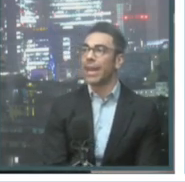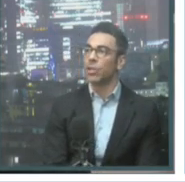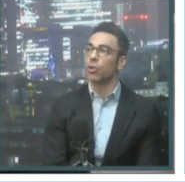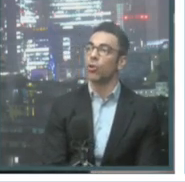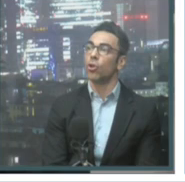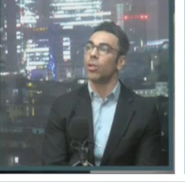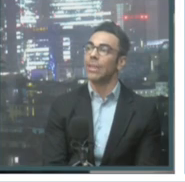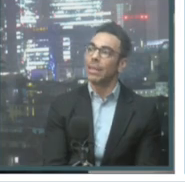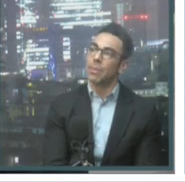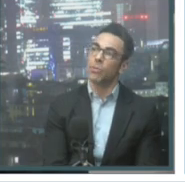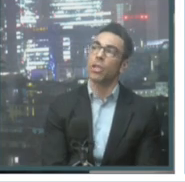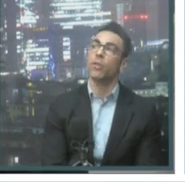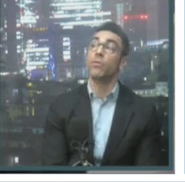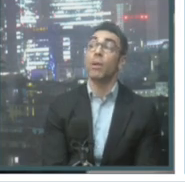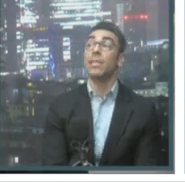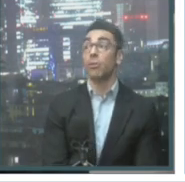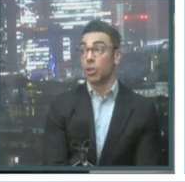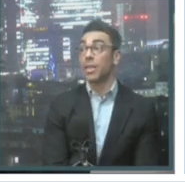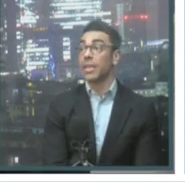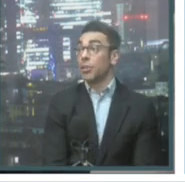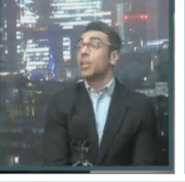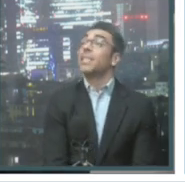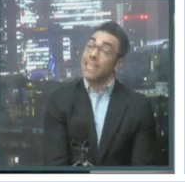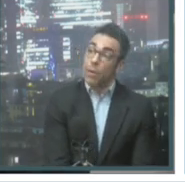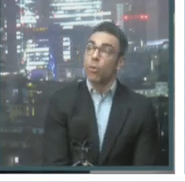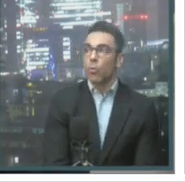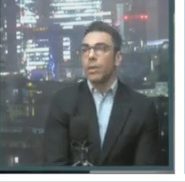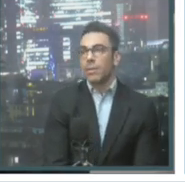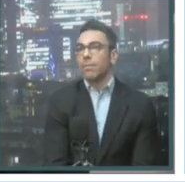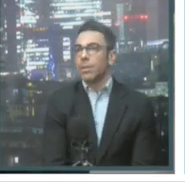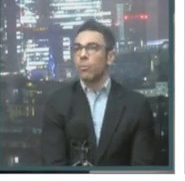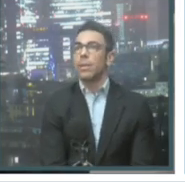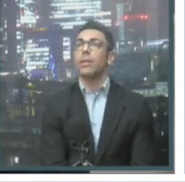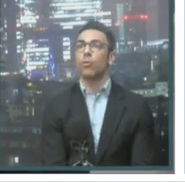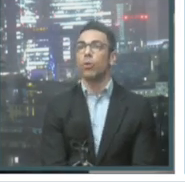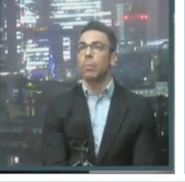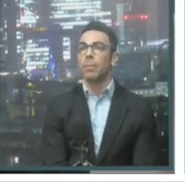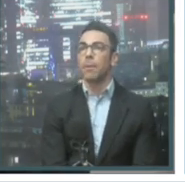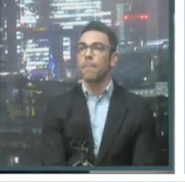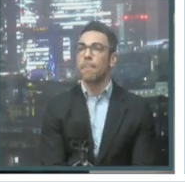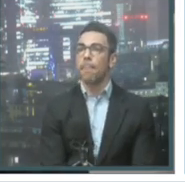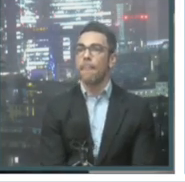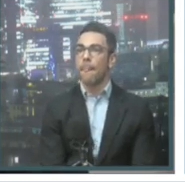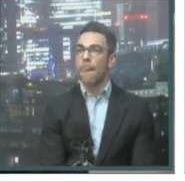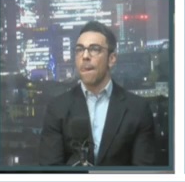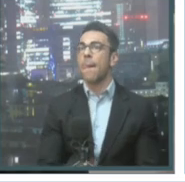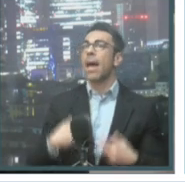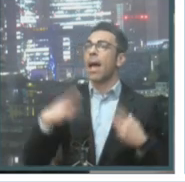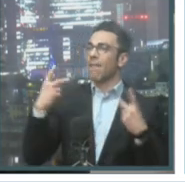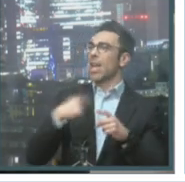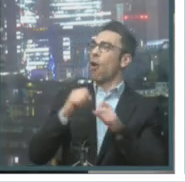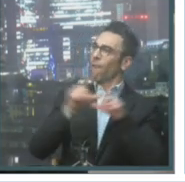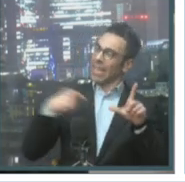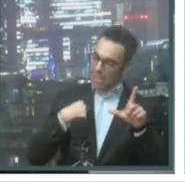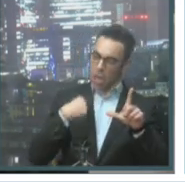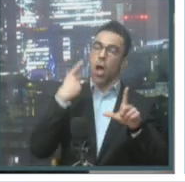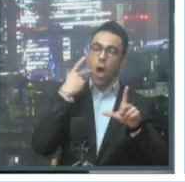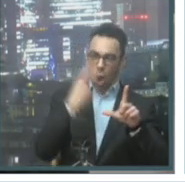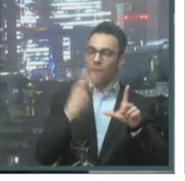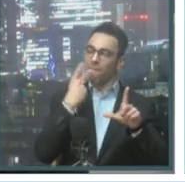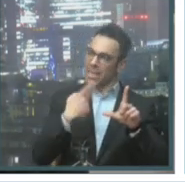perché ci sono tante persone che ci dice quali gialle ciclici seguono quindi sì siamo in assoluto i primi allora io l'ho visti i video anzi